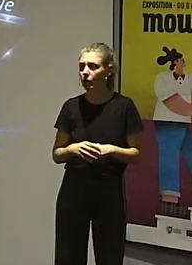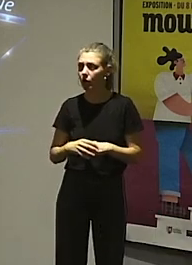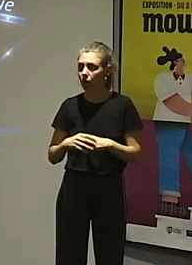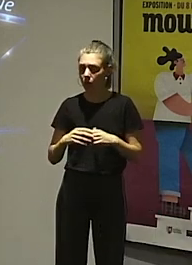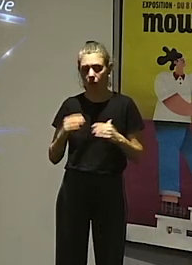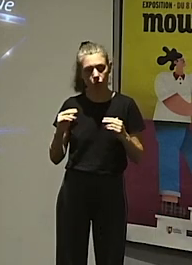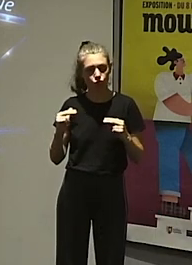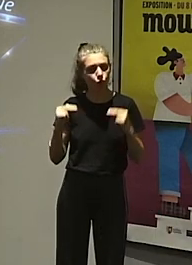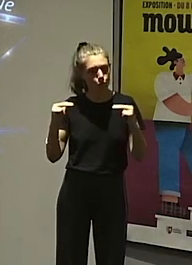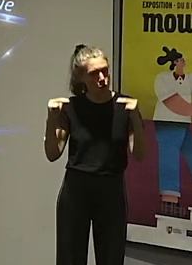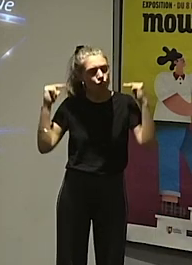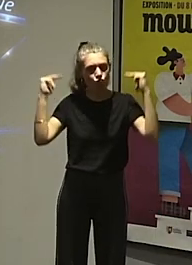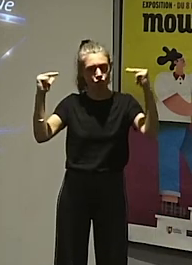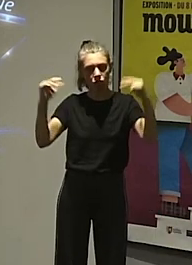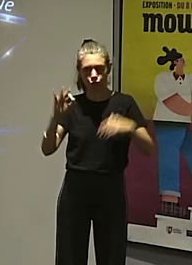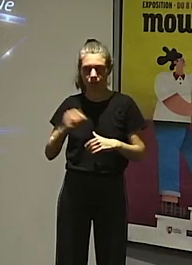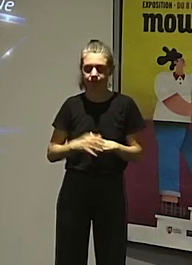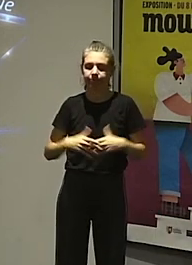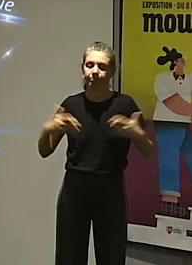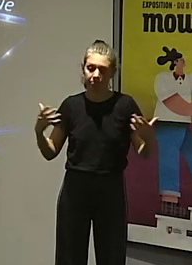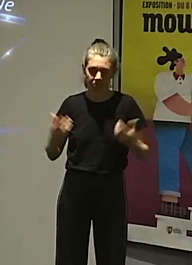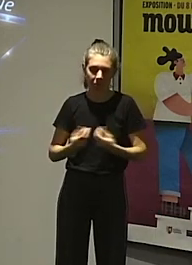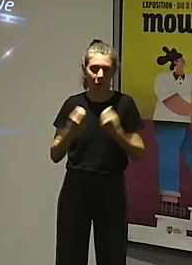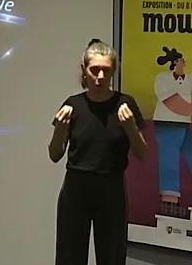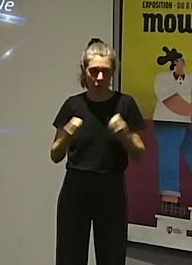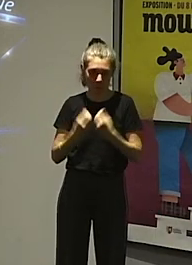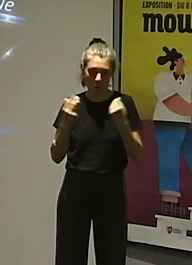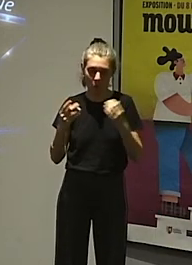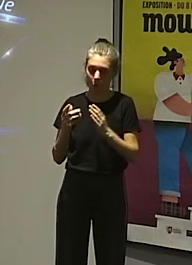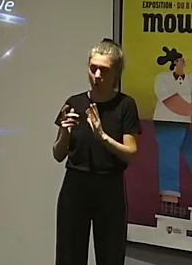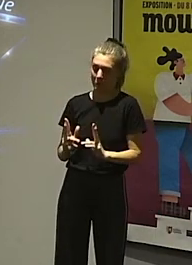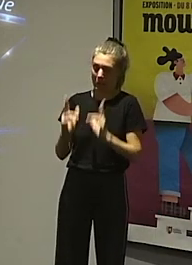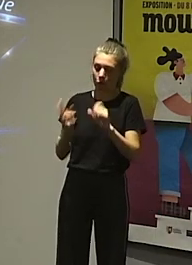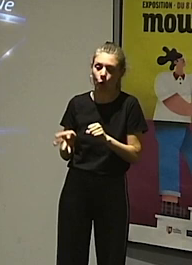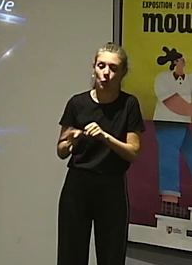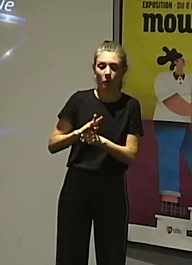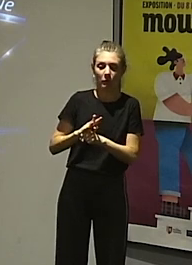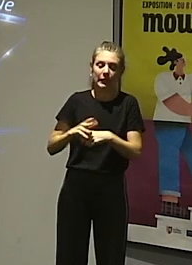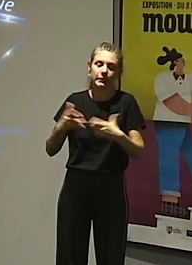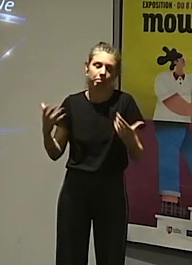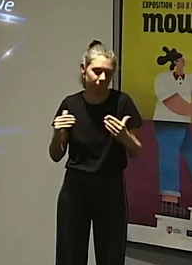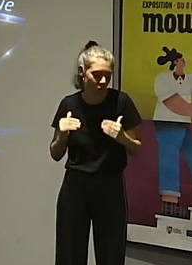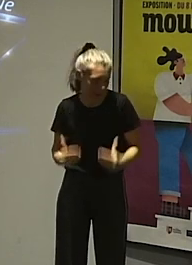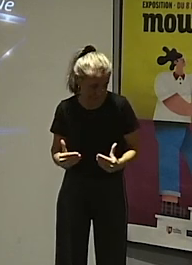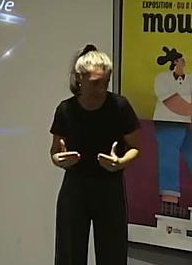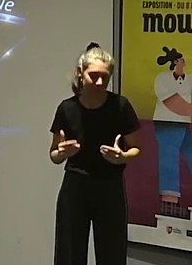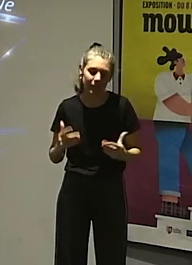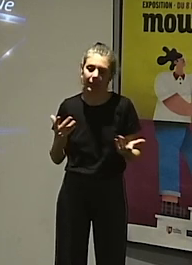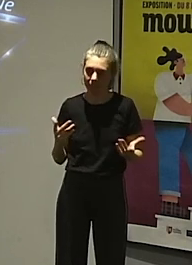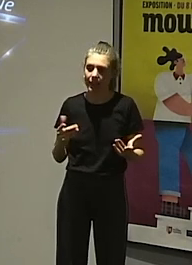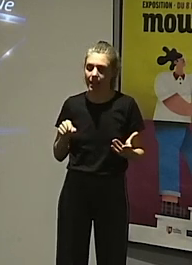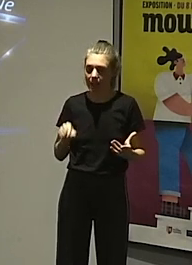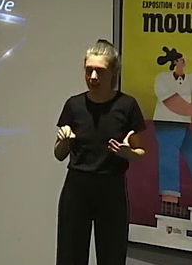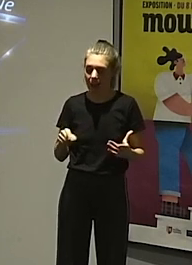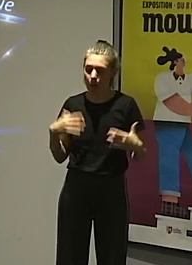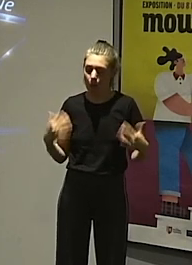des bons niveaux. J'ai dû arrêter le sport suite à la pandémie du Covid. Du coup, à ce moment-là, j'ai pris